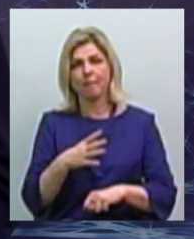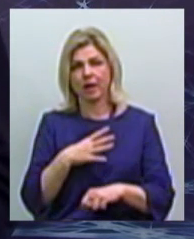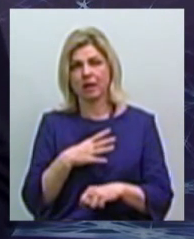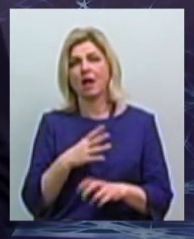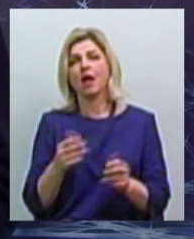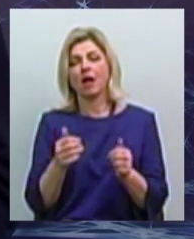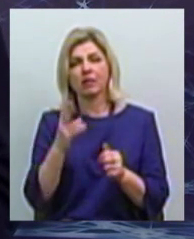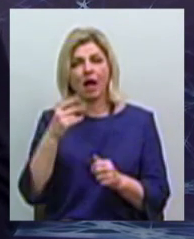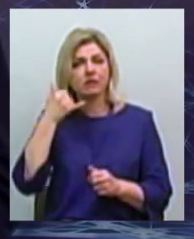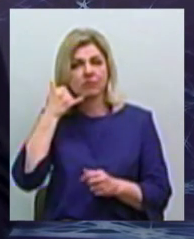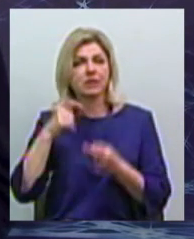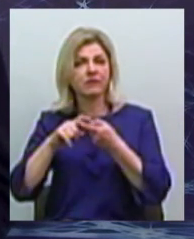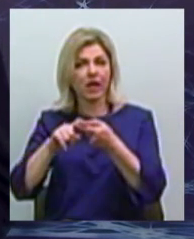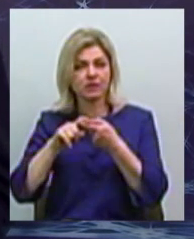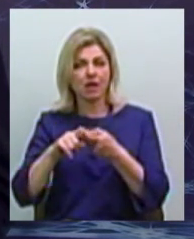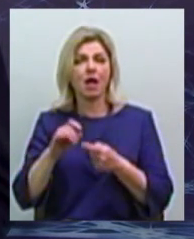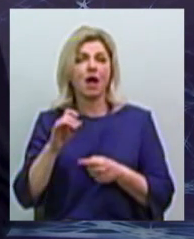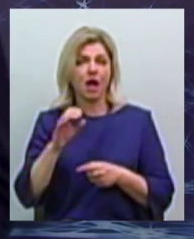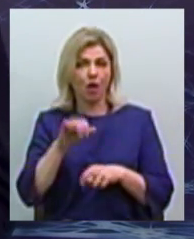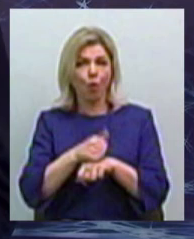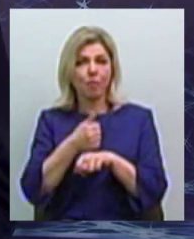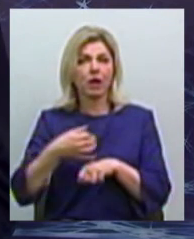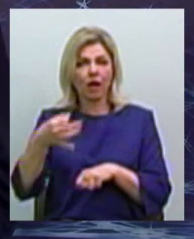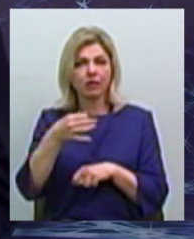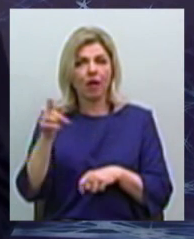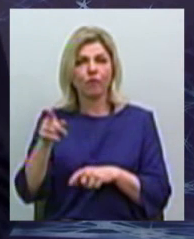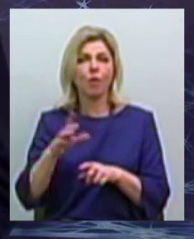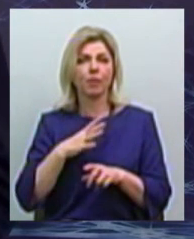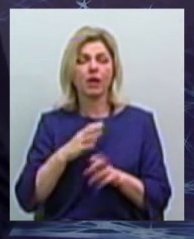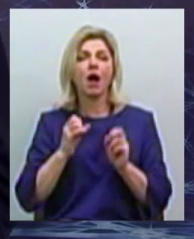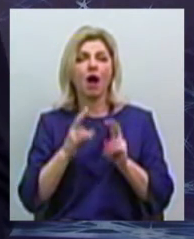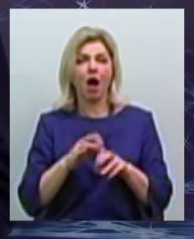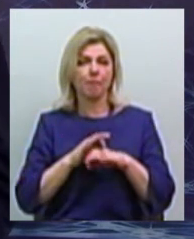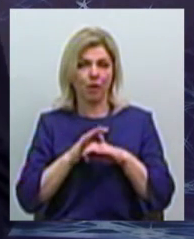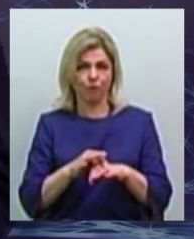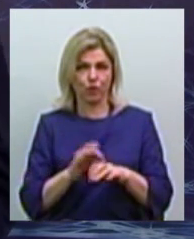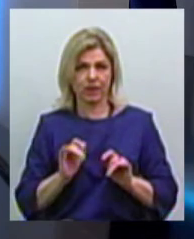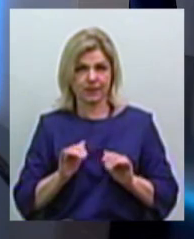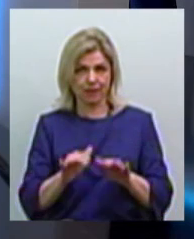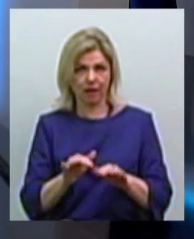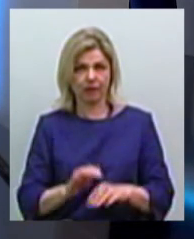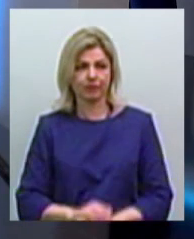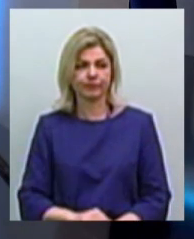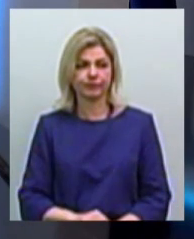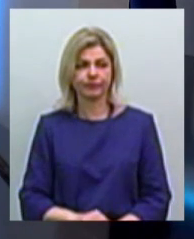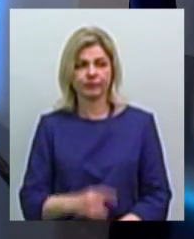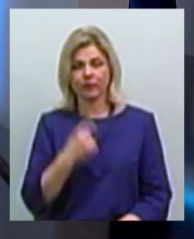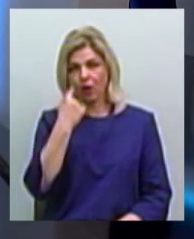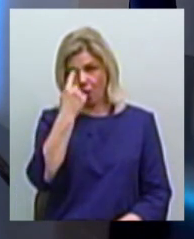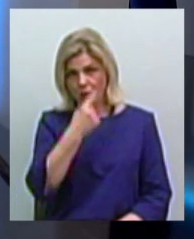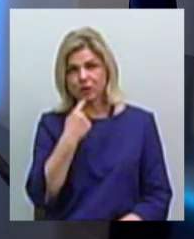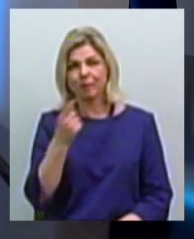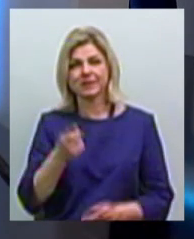Васильовичем на зв'язку, і він координував кожен наш крок, як проходить захід. Так. Тобто особисто керує?